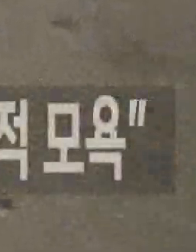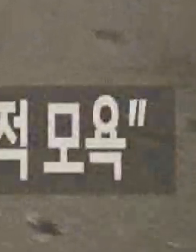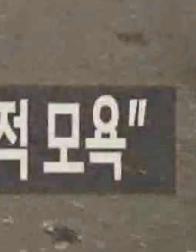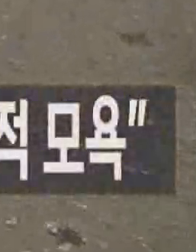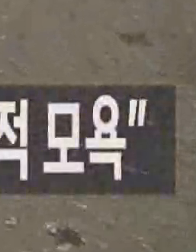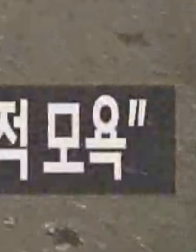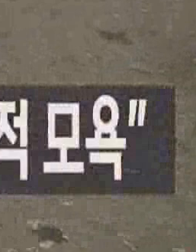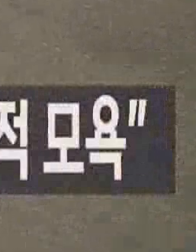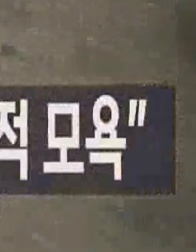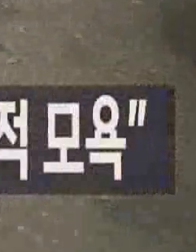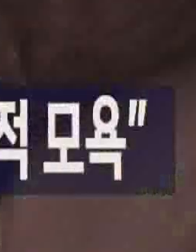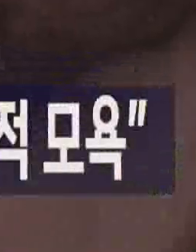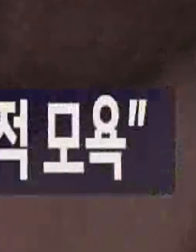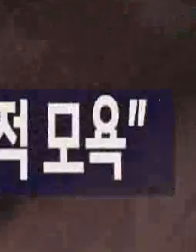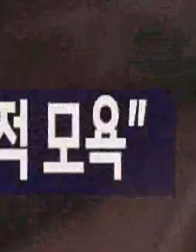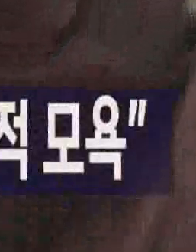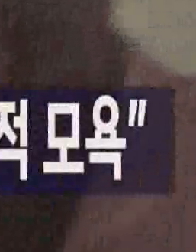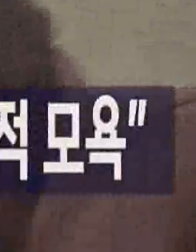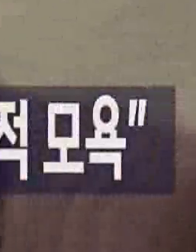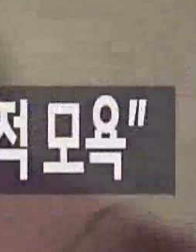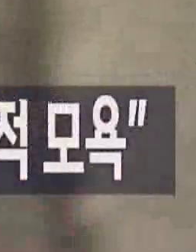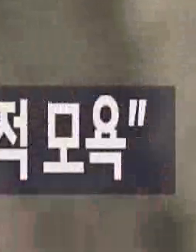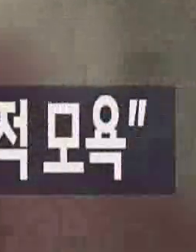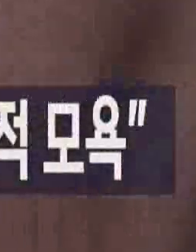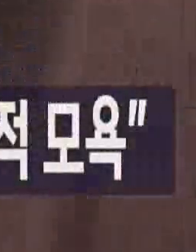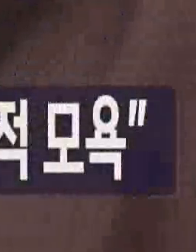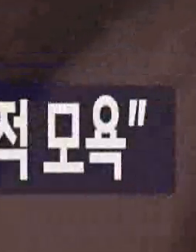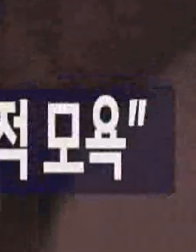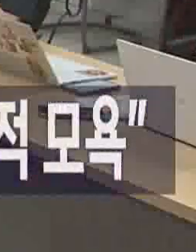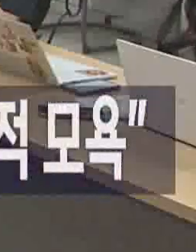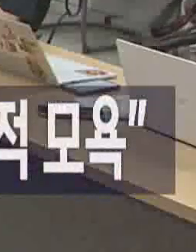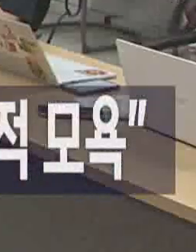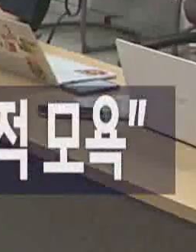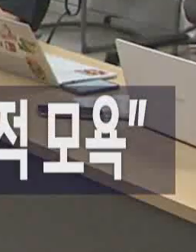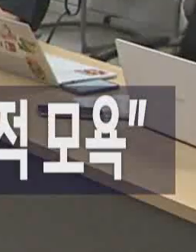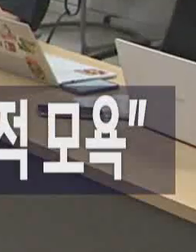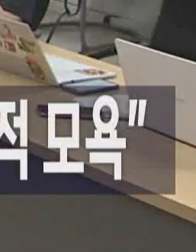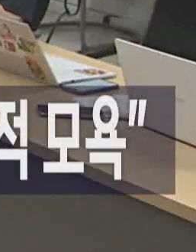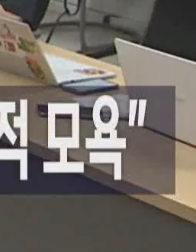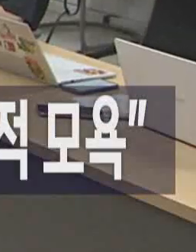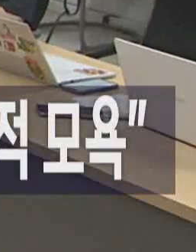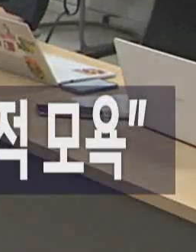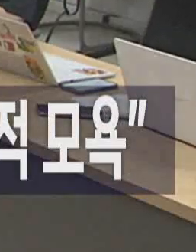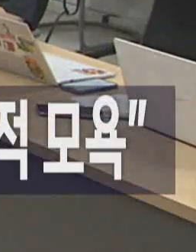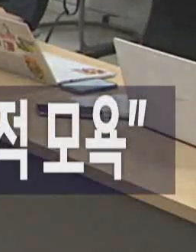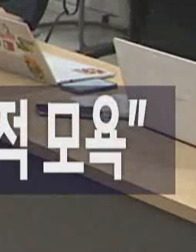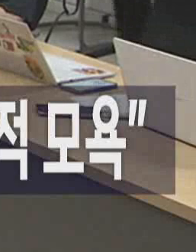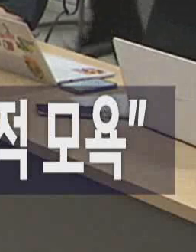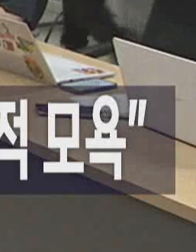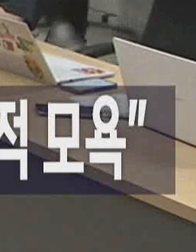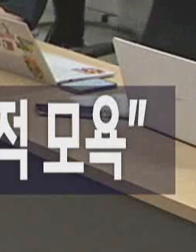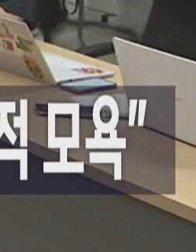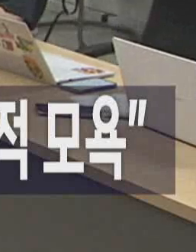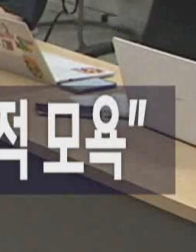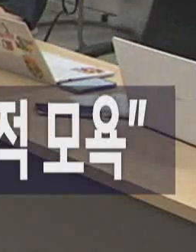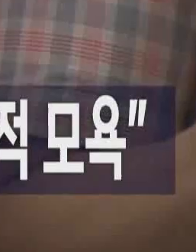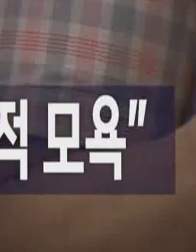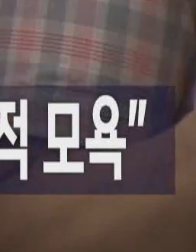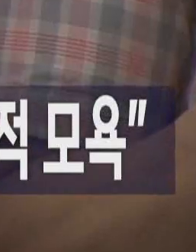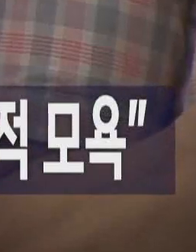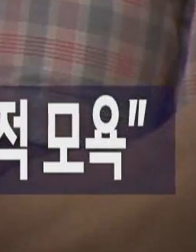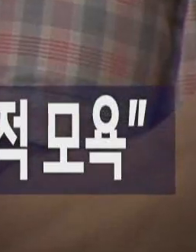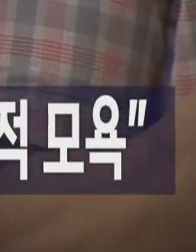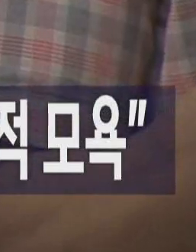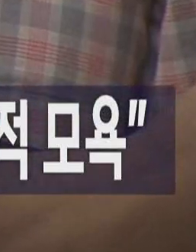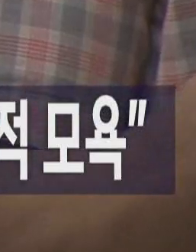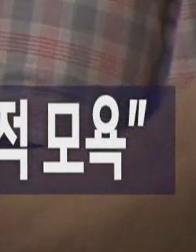광복된 지 77년 만에 강제징용 피해자가 일본으로부터 후생연금 탈퇴수당을 받았습니다. 그런데 받은